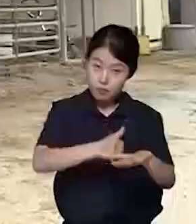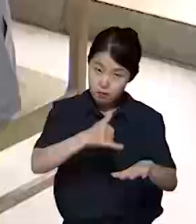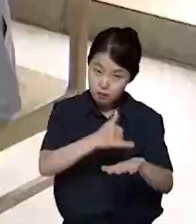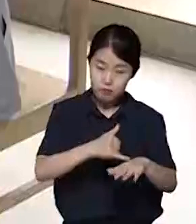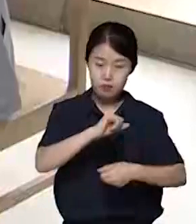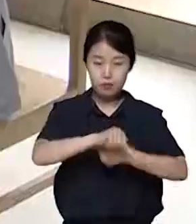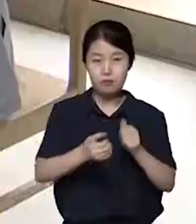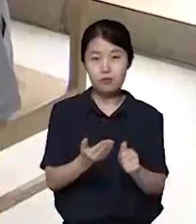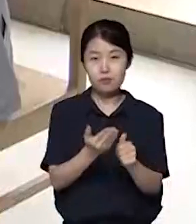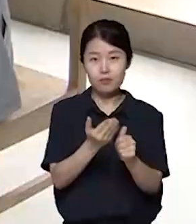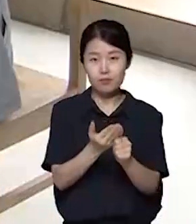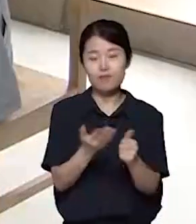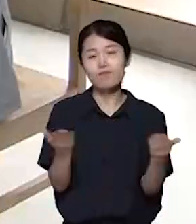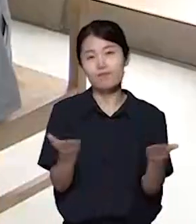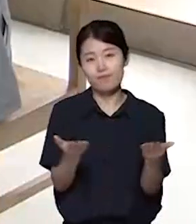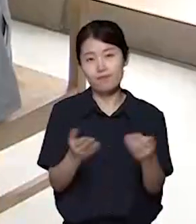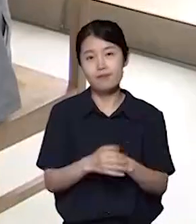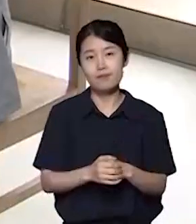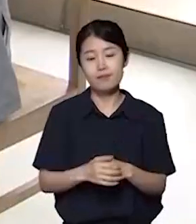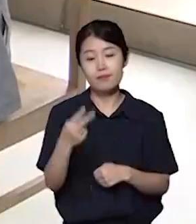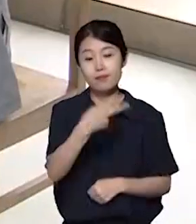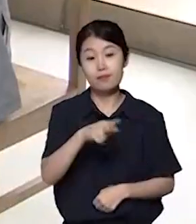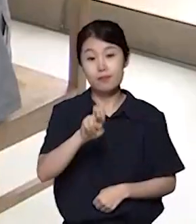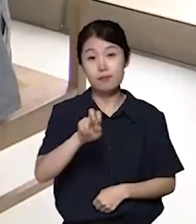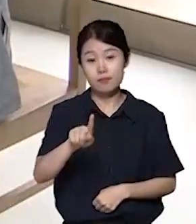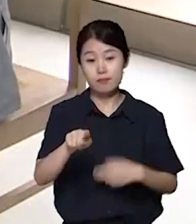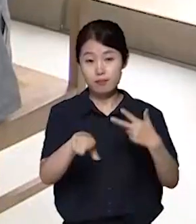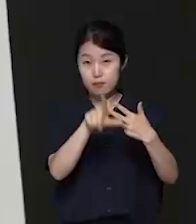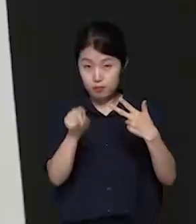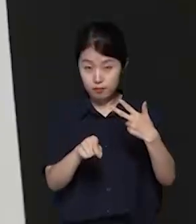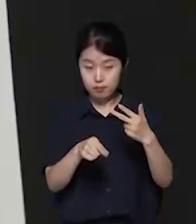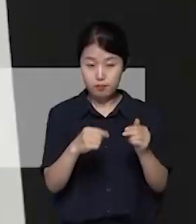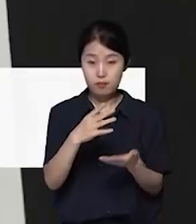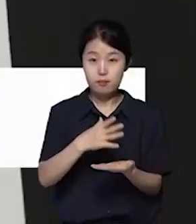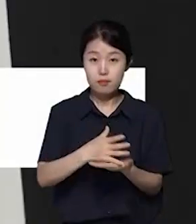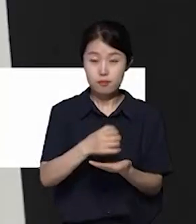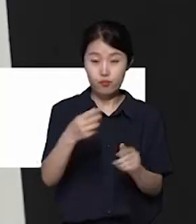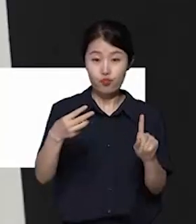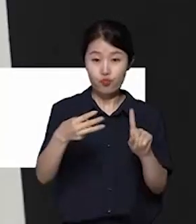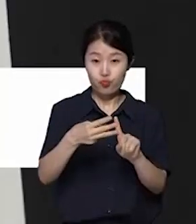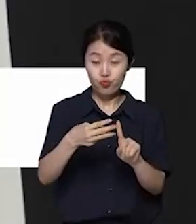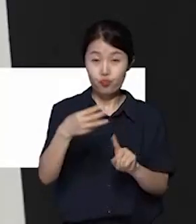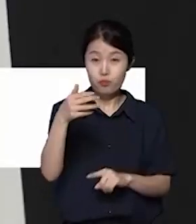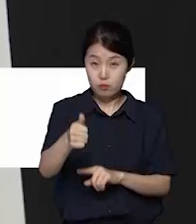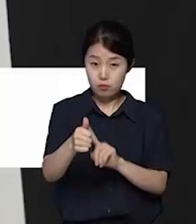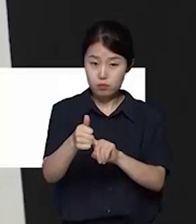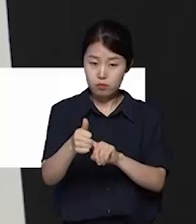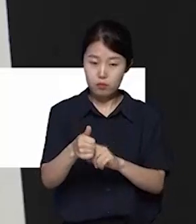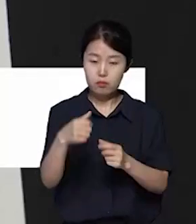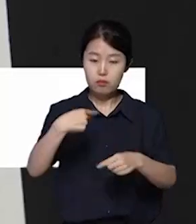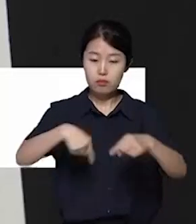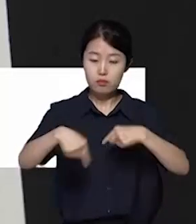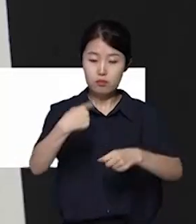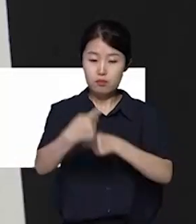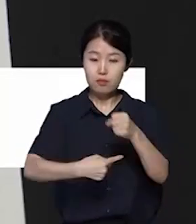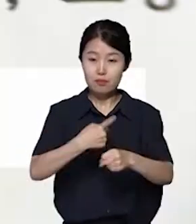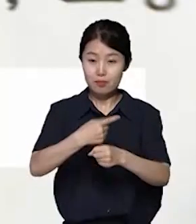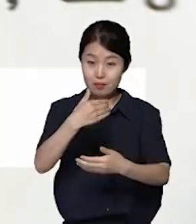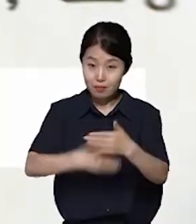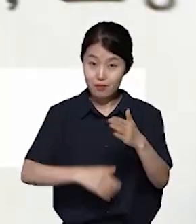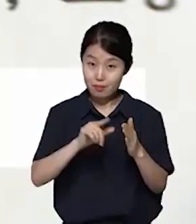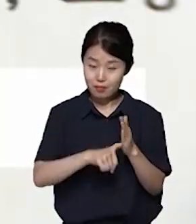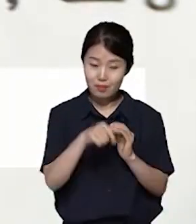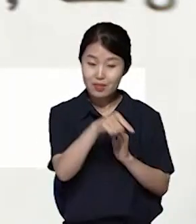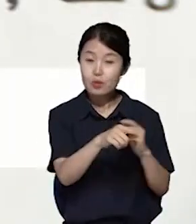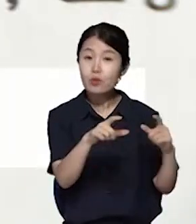있습니다. 그런데 지난 2021년 7월 전 담양군수의 임기가 1년쯤 남은 시점에서 담양군은 낙후된 이 지역을